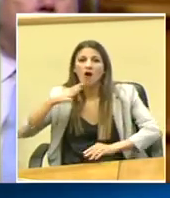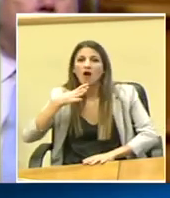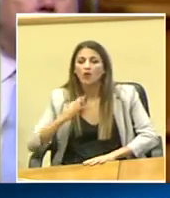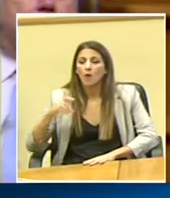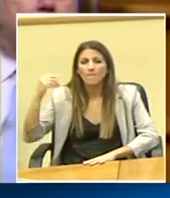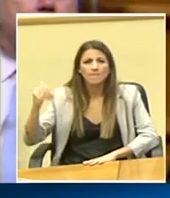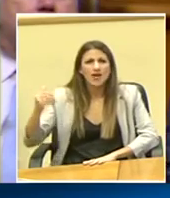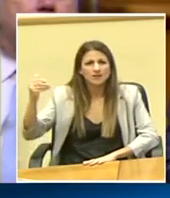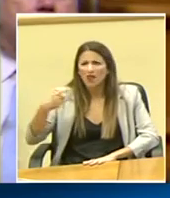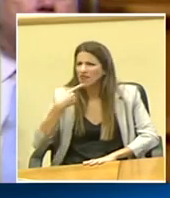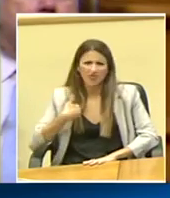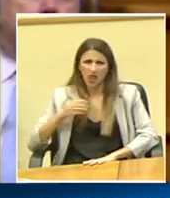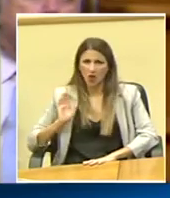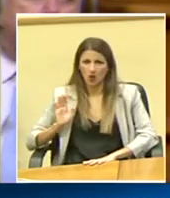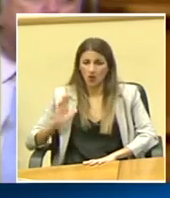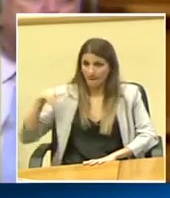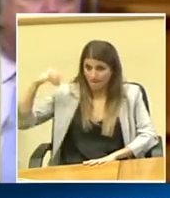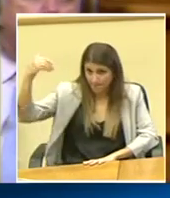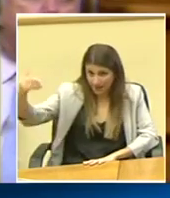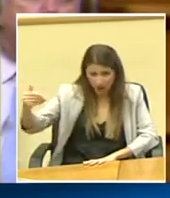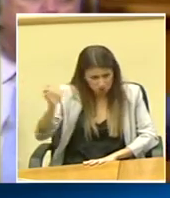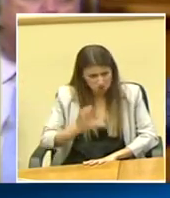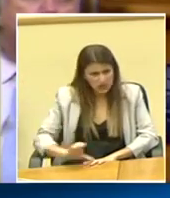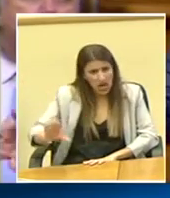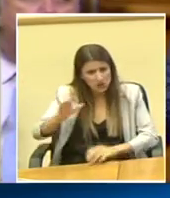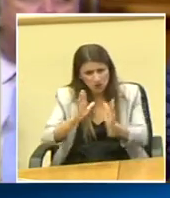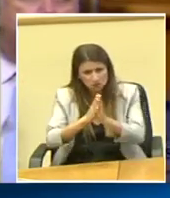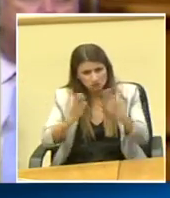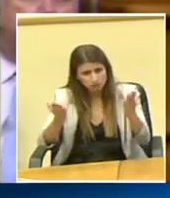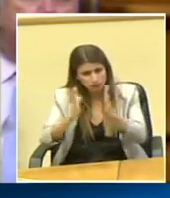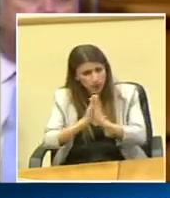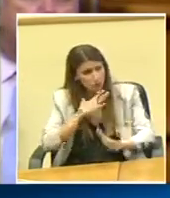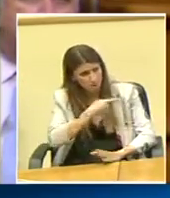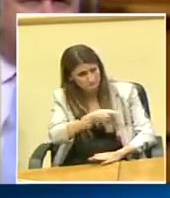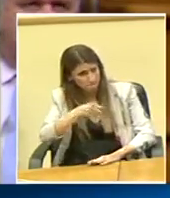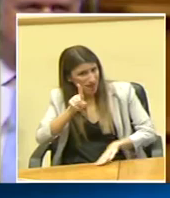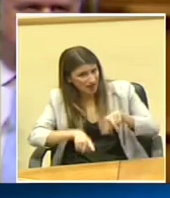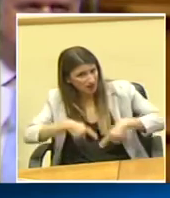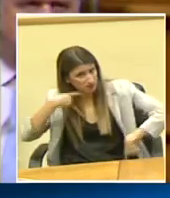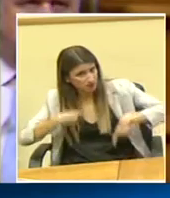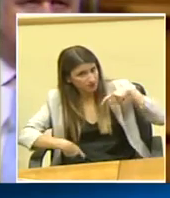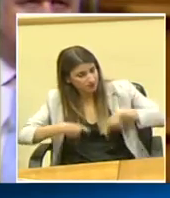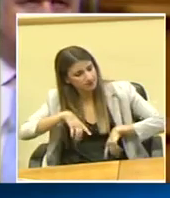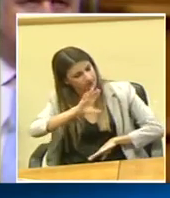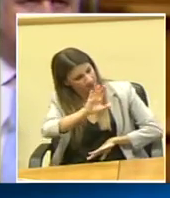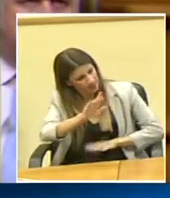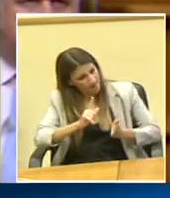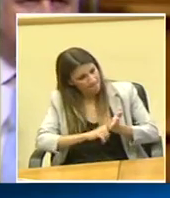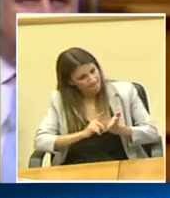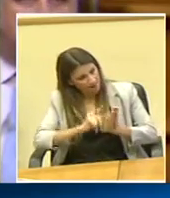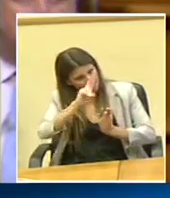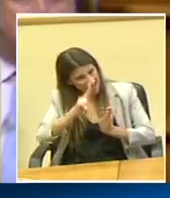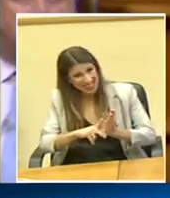αργότερα, δεν τα λέω εγώ, ανατρέξτε, μιας και φωνασκείτε, σε μαρτυρίες που αφορούν